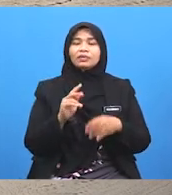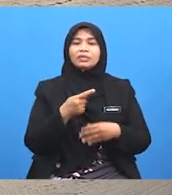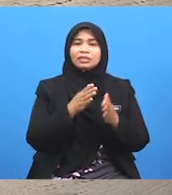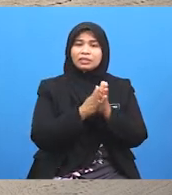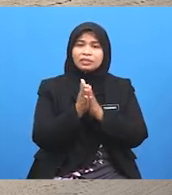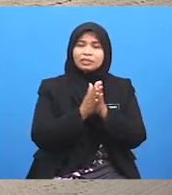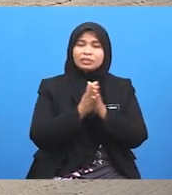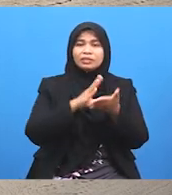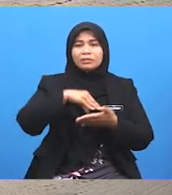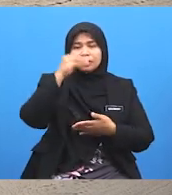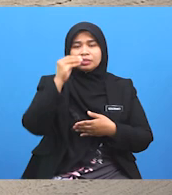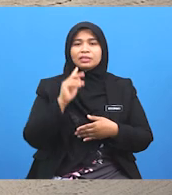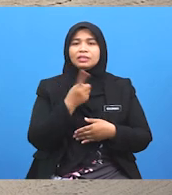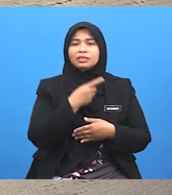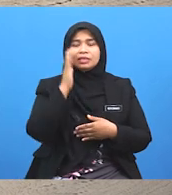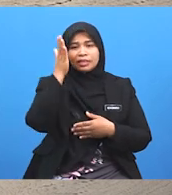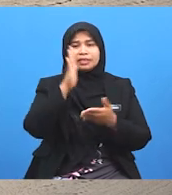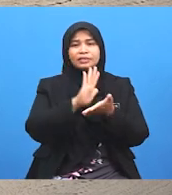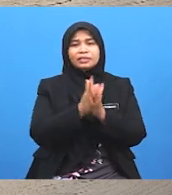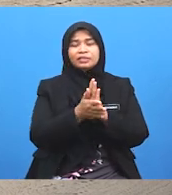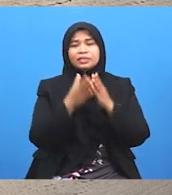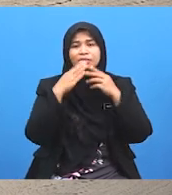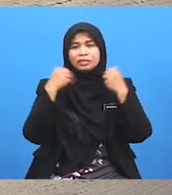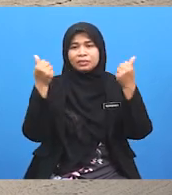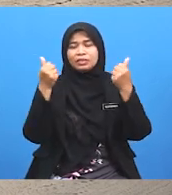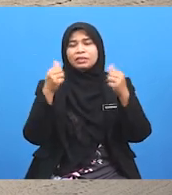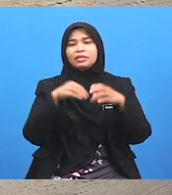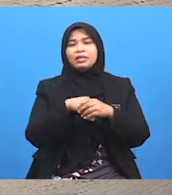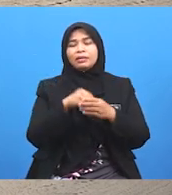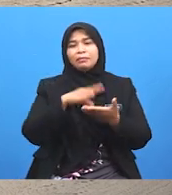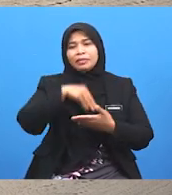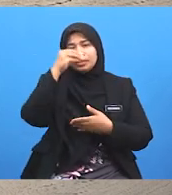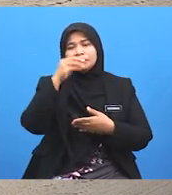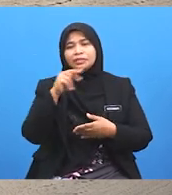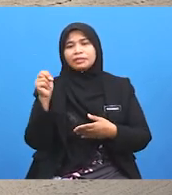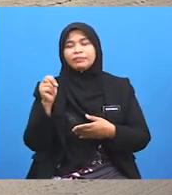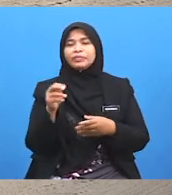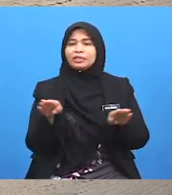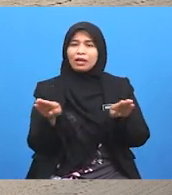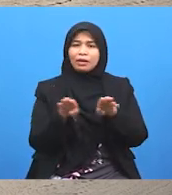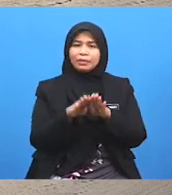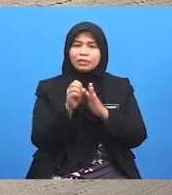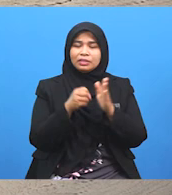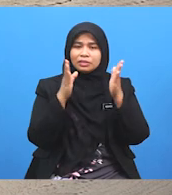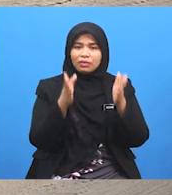belajar, kita akan menjadi cemerlang dalam pelajaran. Sebagai seorang murid, kita